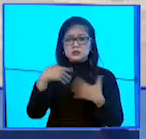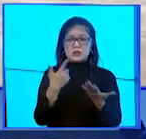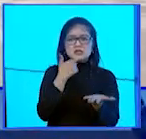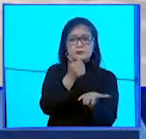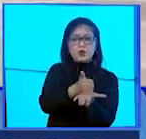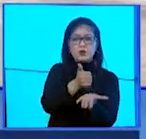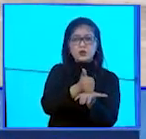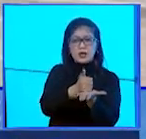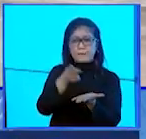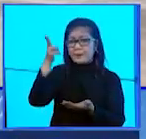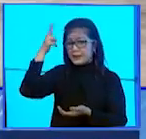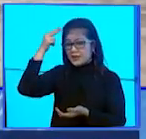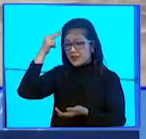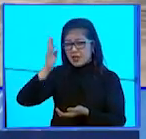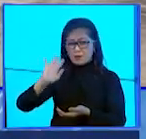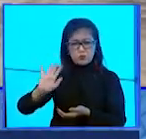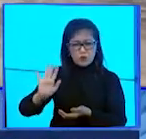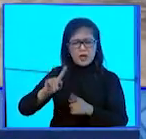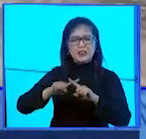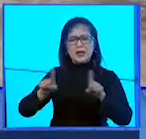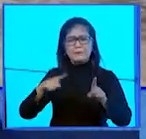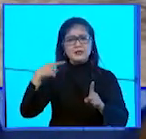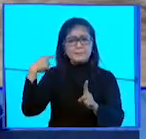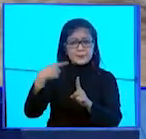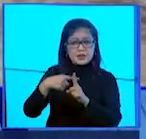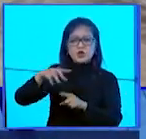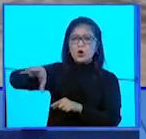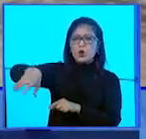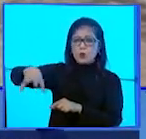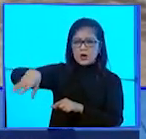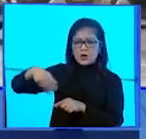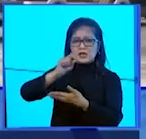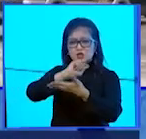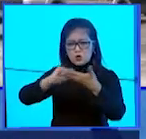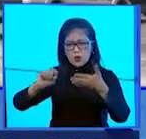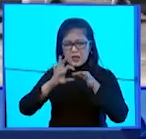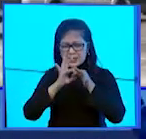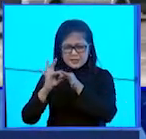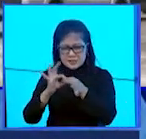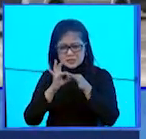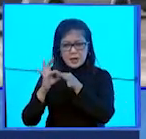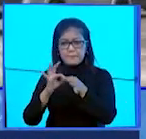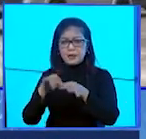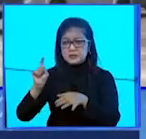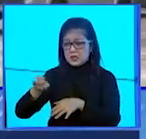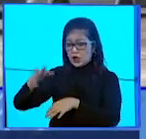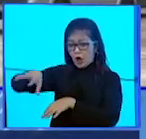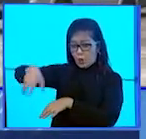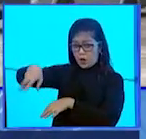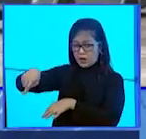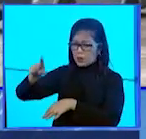tapi juga peran sekolah dan peran dari keluarga dimana keluarga juga harus bisa menjaga protokol dari setiap anggotanya terutama mereka